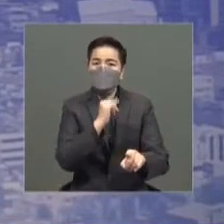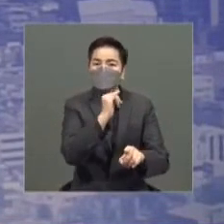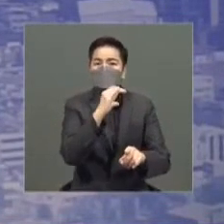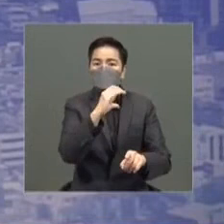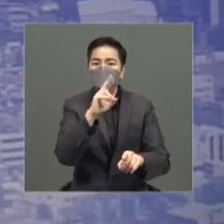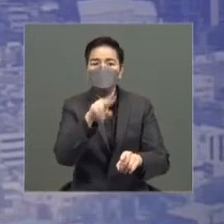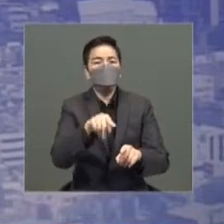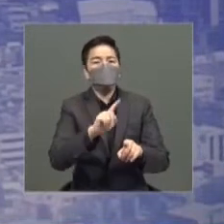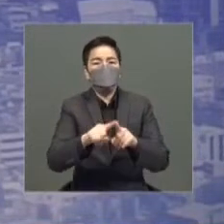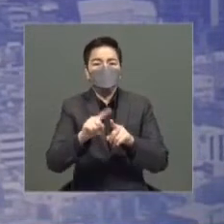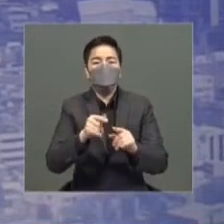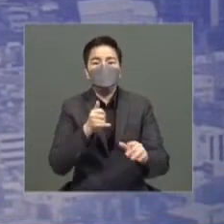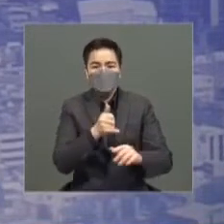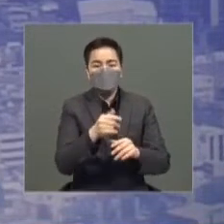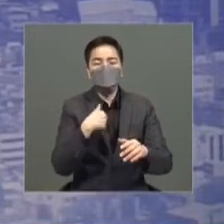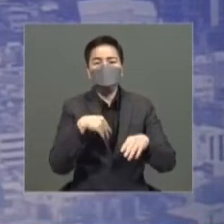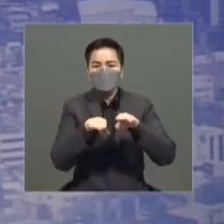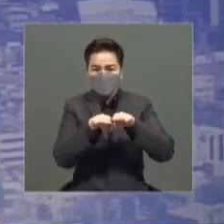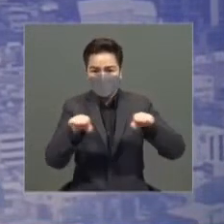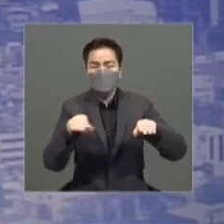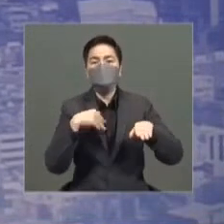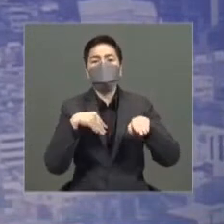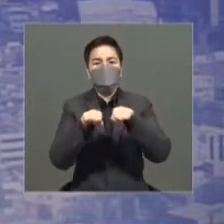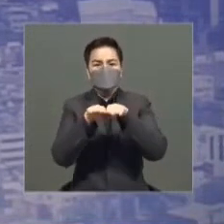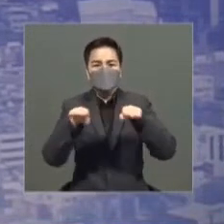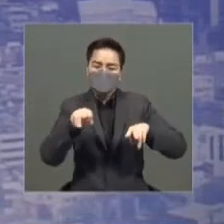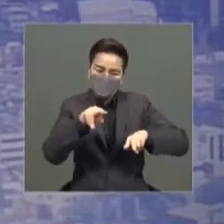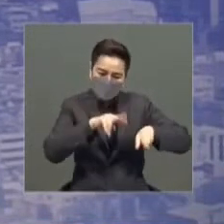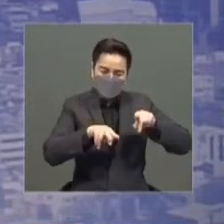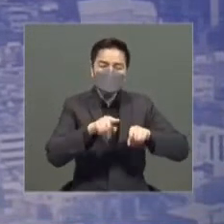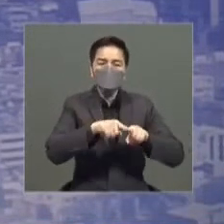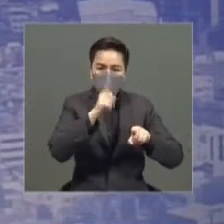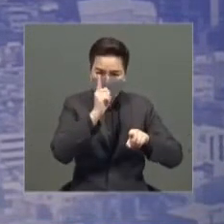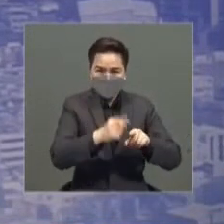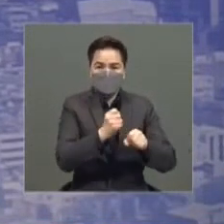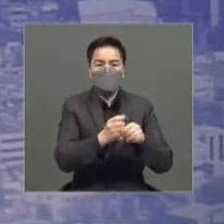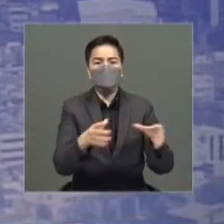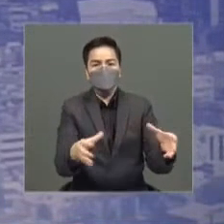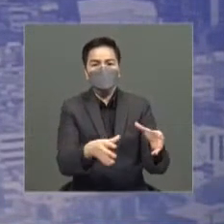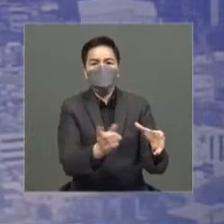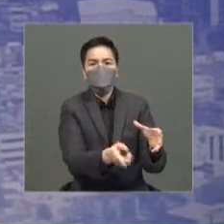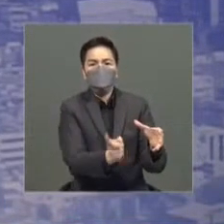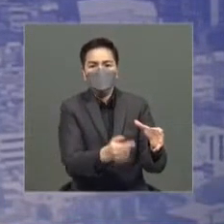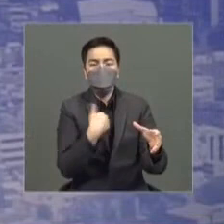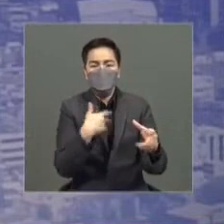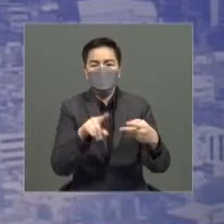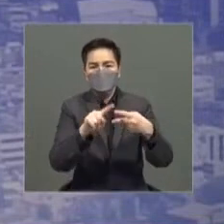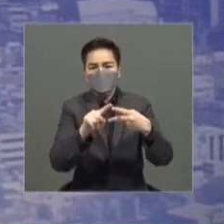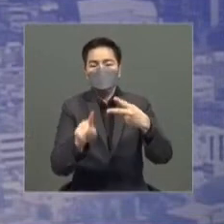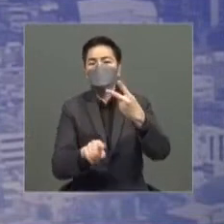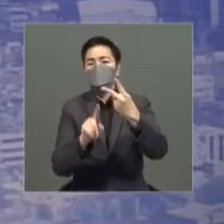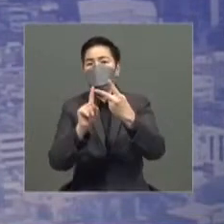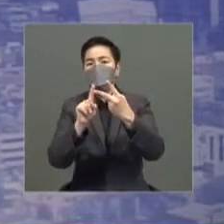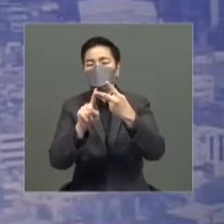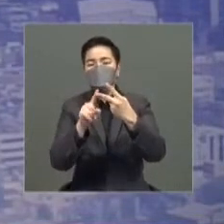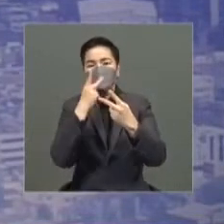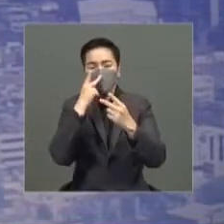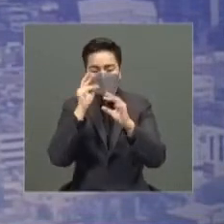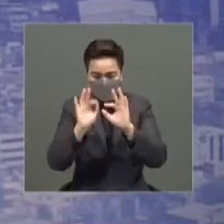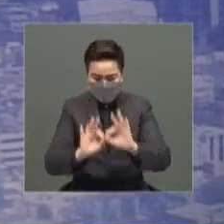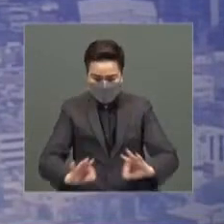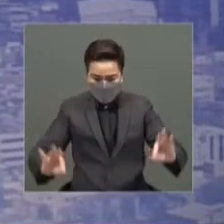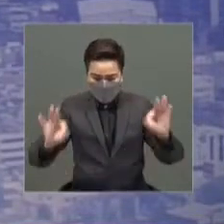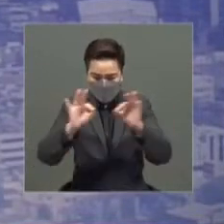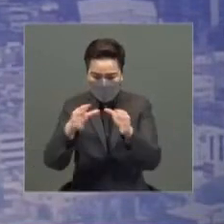ICU อะไรต่างๆเนี่ยแต่ละโรงพยาบาลมีมาตรฐานที่เขาต้องตรวจกลุ่มนี้อยู่แล้วและ2ก็คือให้ความสำคั